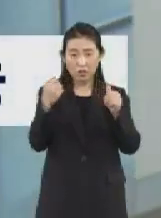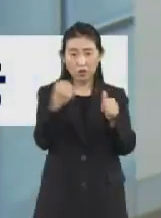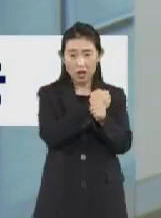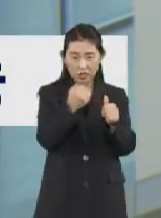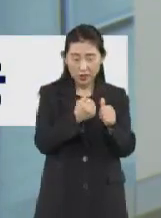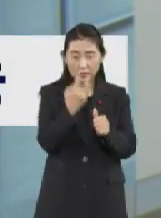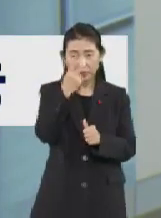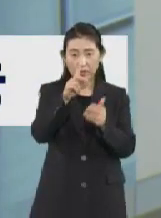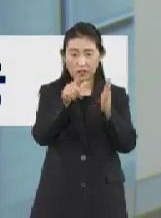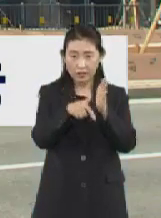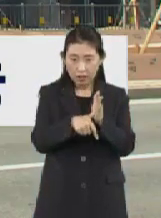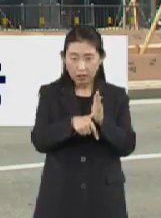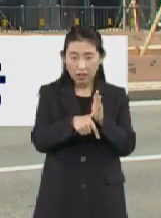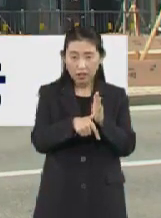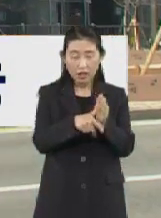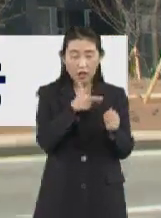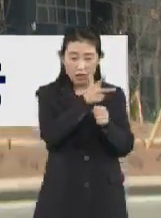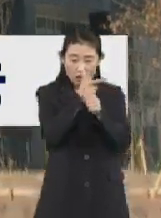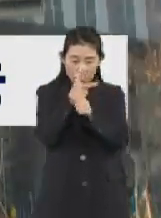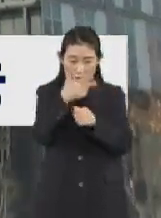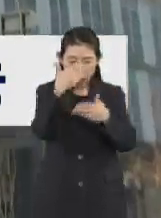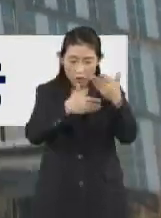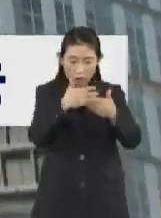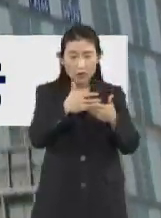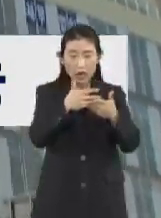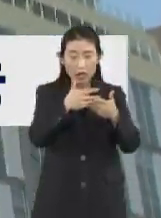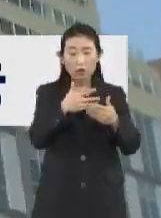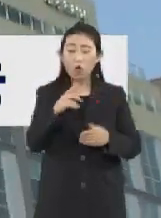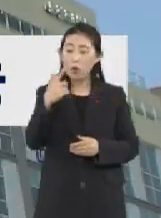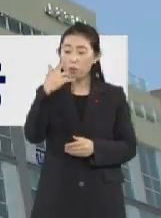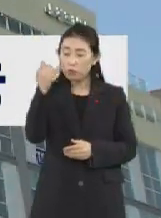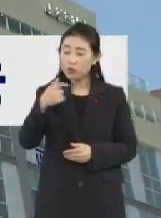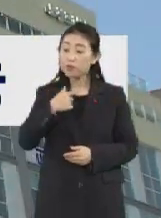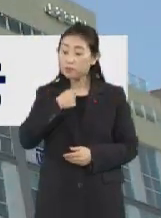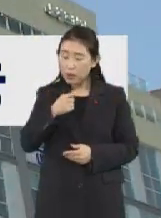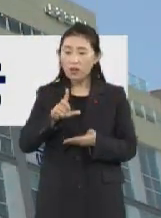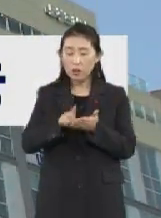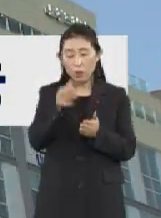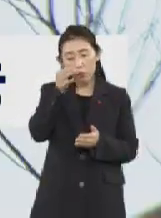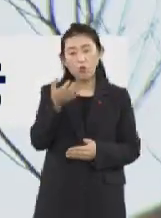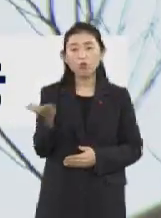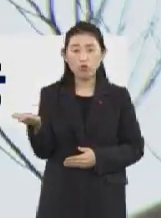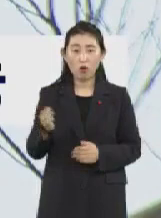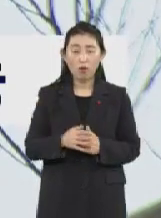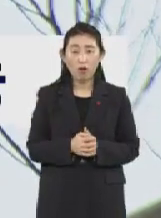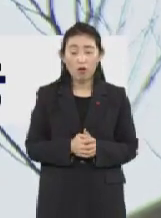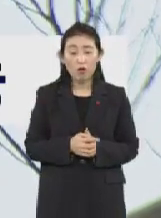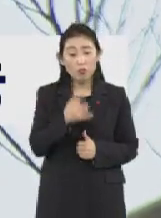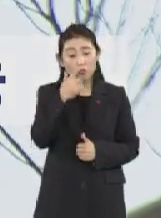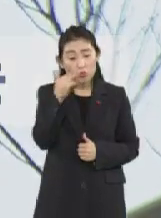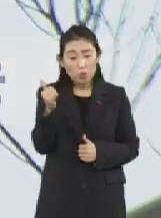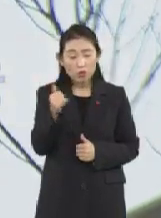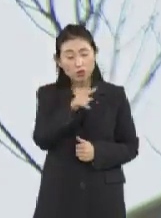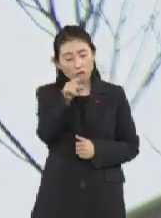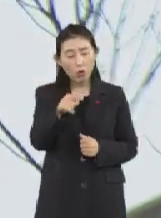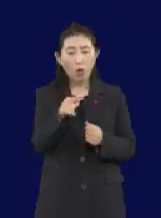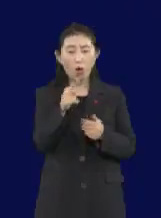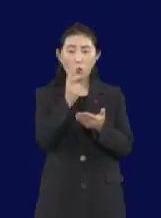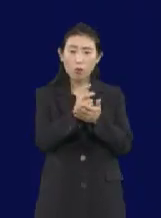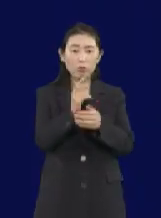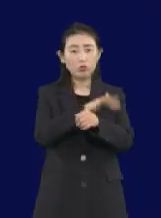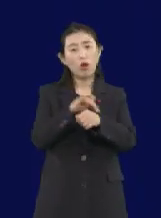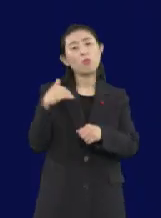아동학대 수사 시 수사 과정에서 수집된 영상 원본을 보호자가 열람할 수 있겠지만 피해 부모가 모르는 경우가